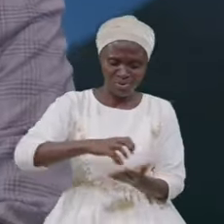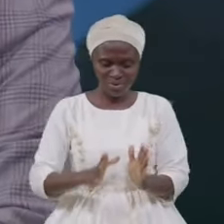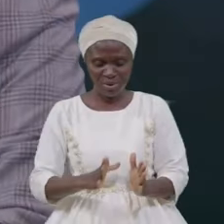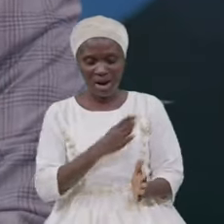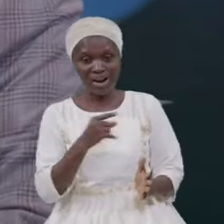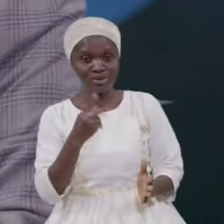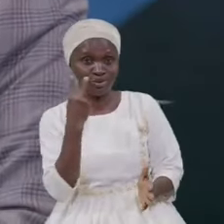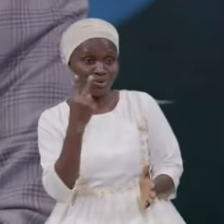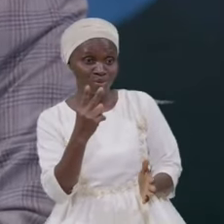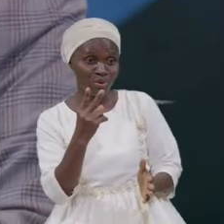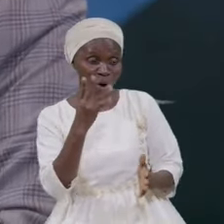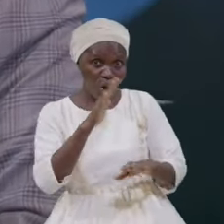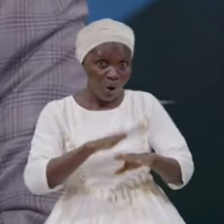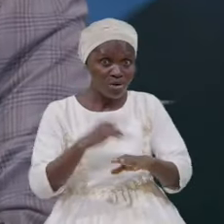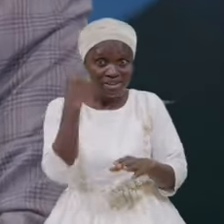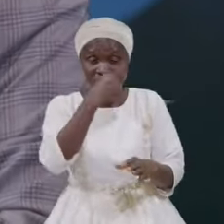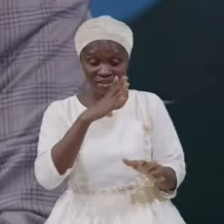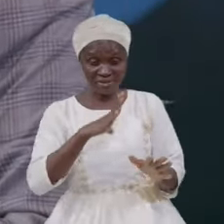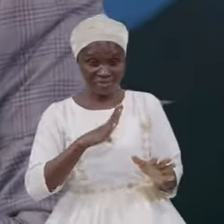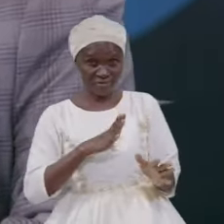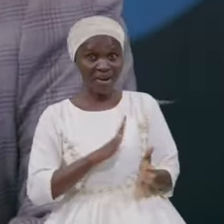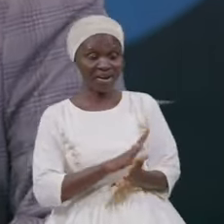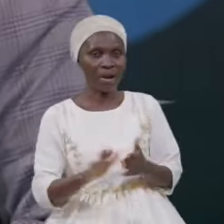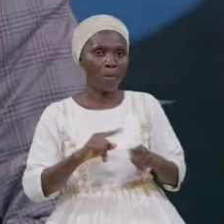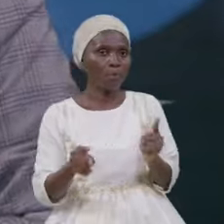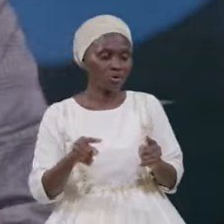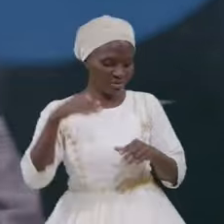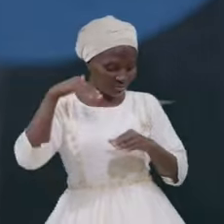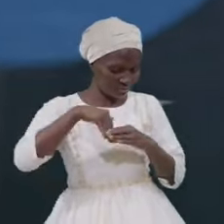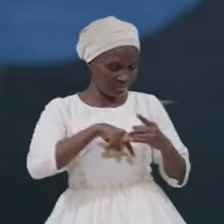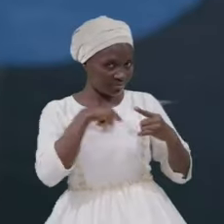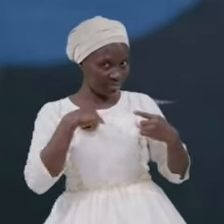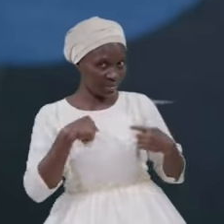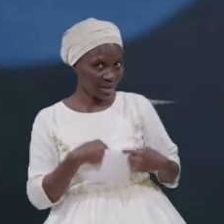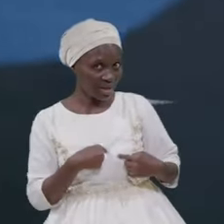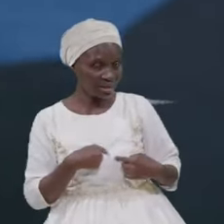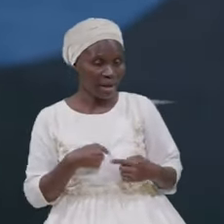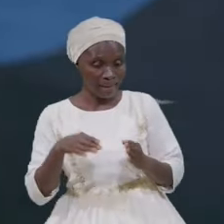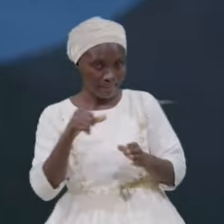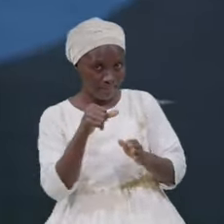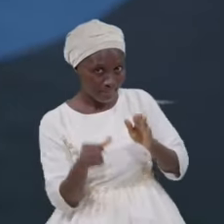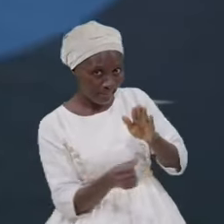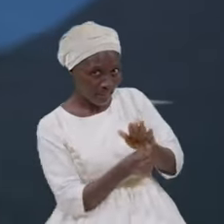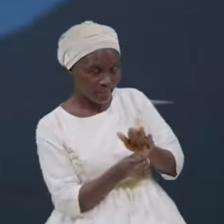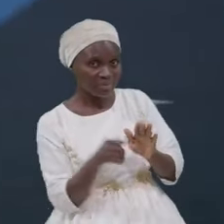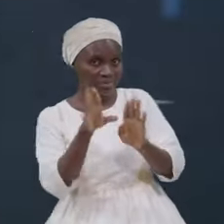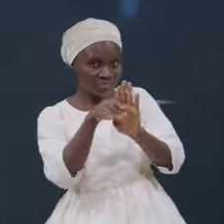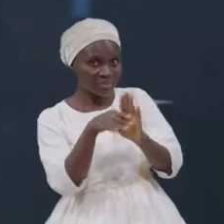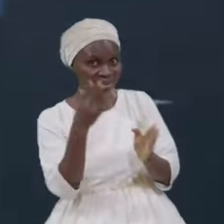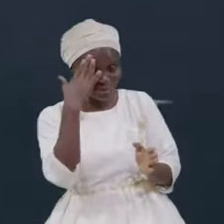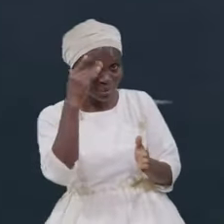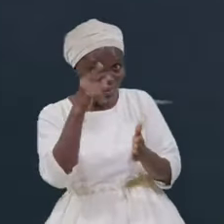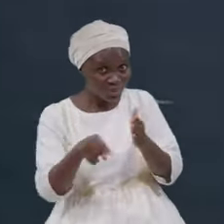l'extérieur. Mais derrière la porte fermée, regarde ce que tu fais. Et tout est